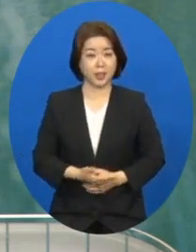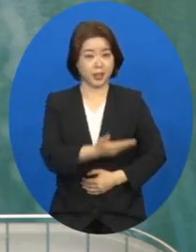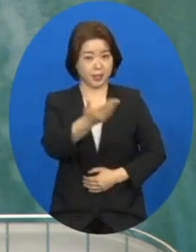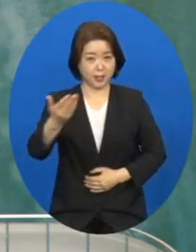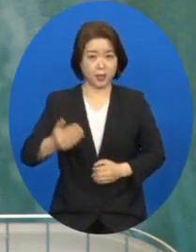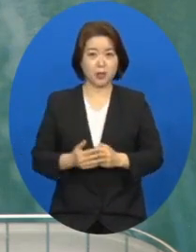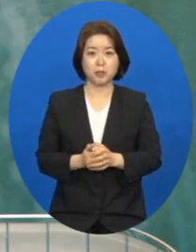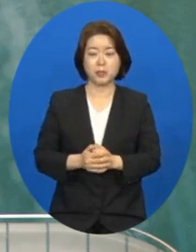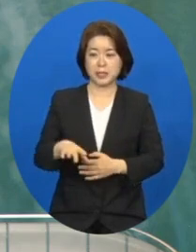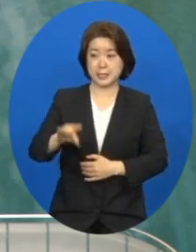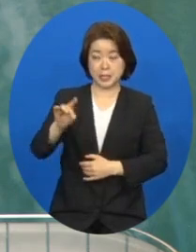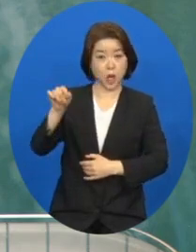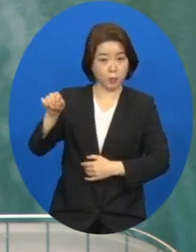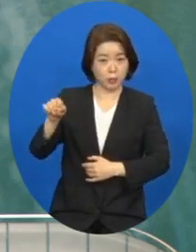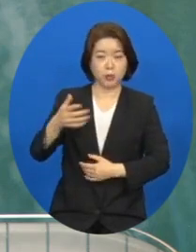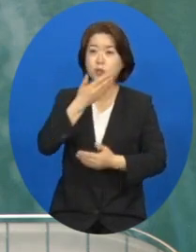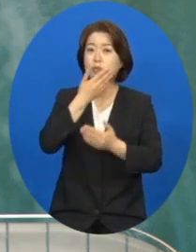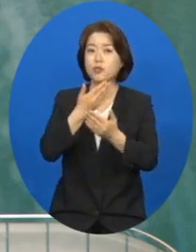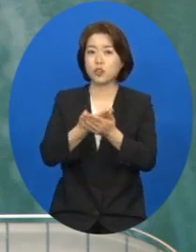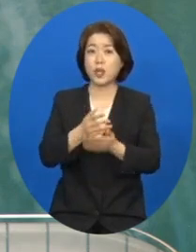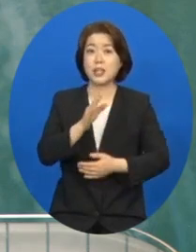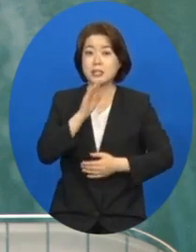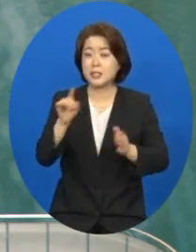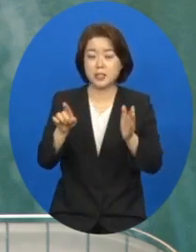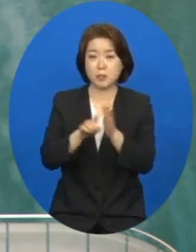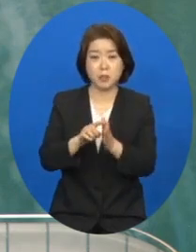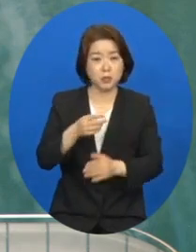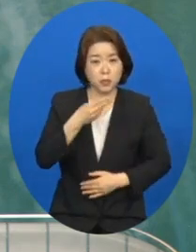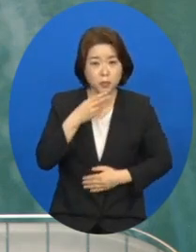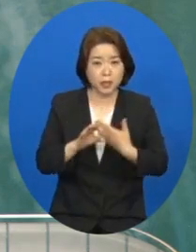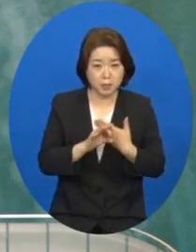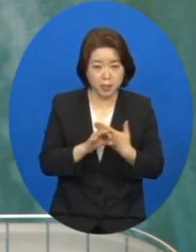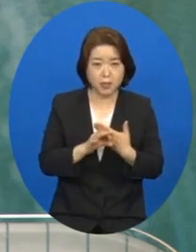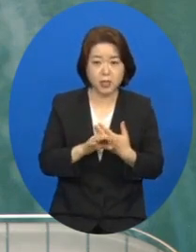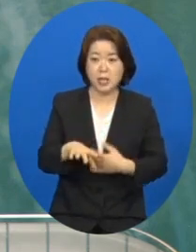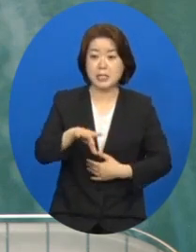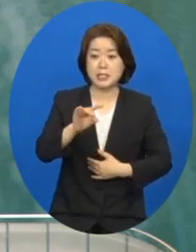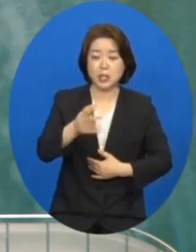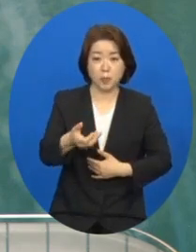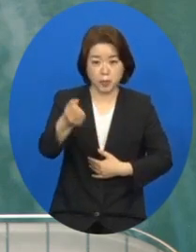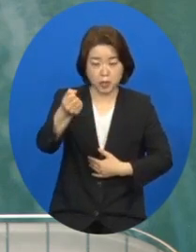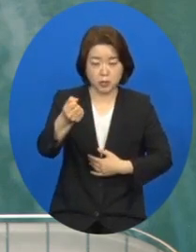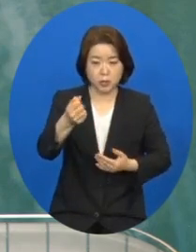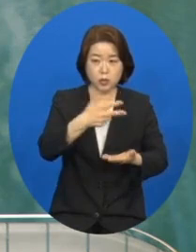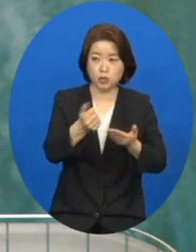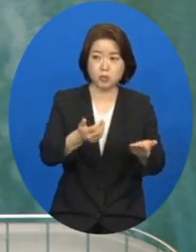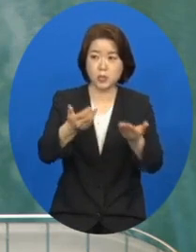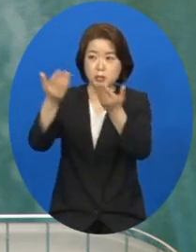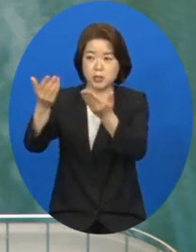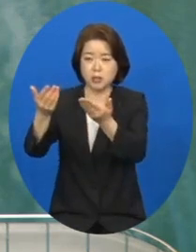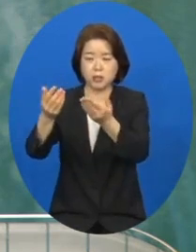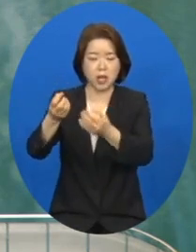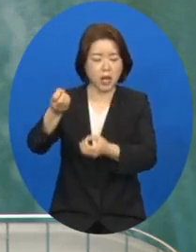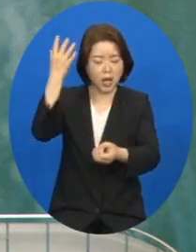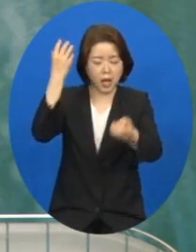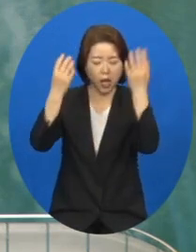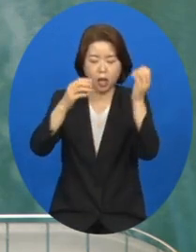여러분, 첫 것이 중요하다고 진짜 믿지 않으면 첫 것을 주님께 드리는 일을 다 놓치게